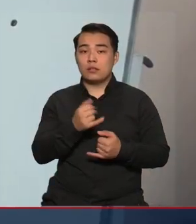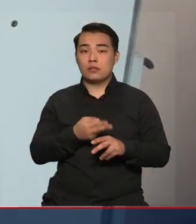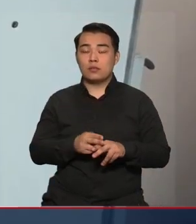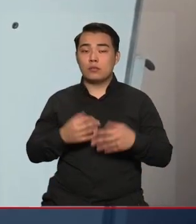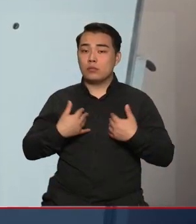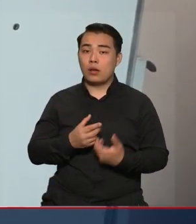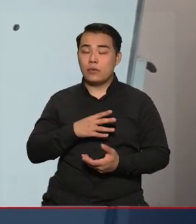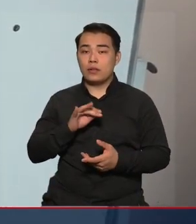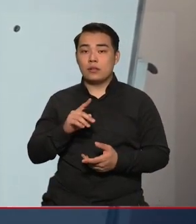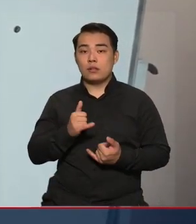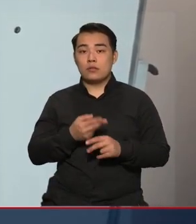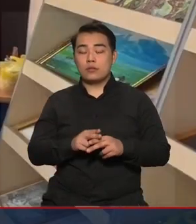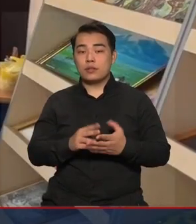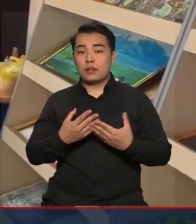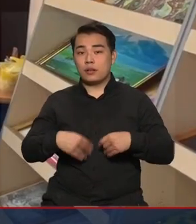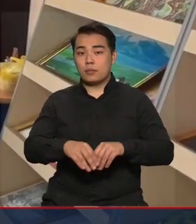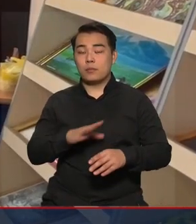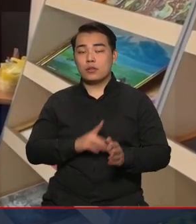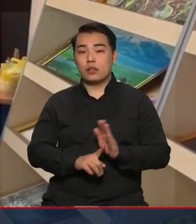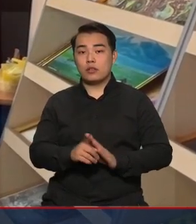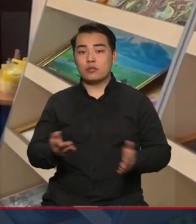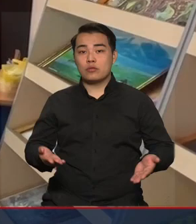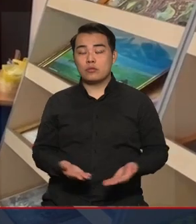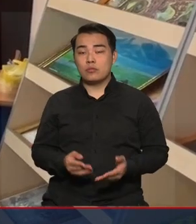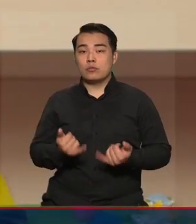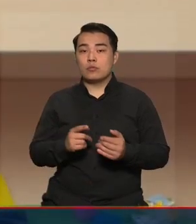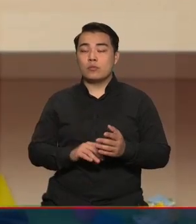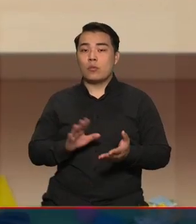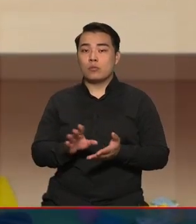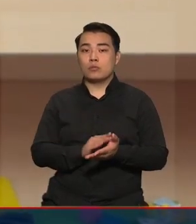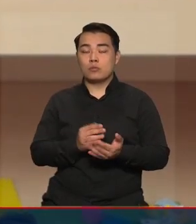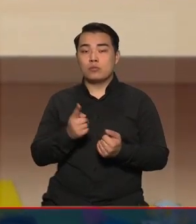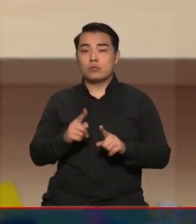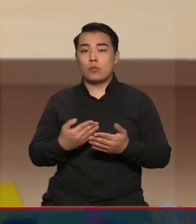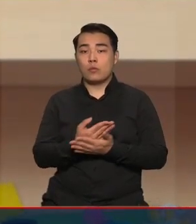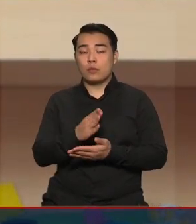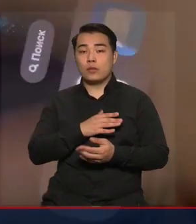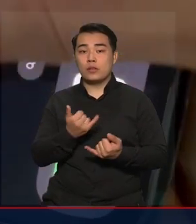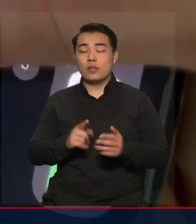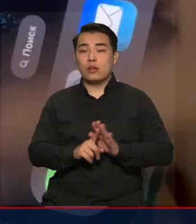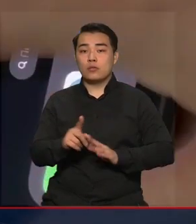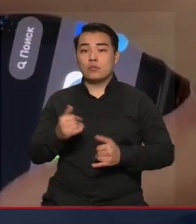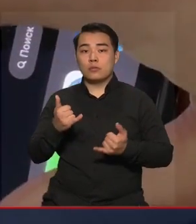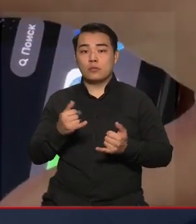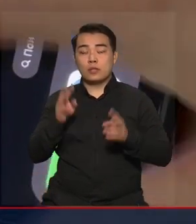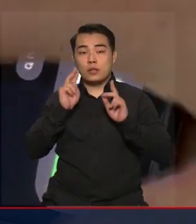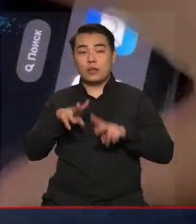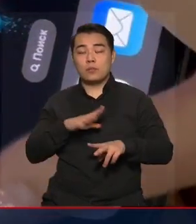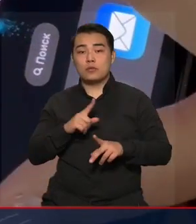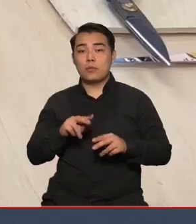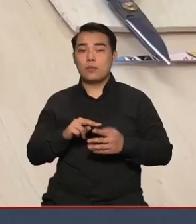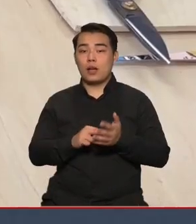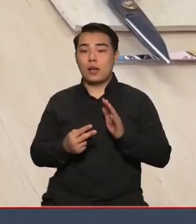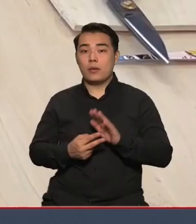депрессию. И только благодаря своим родным смогла начать жить по-новому. Говорит, поначалу даже представить не могла, что есть специальные программы для